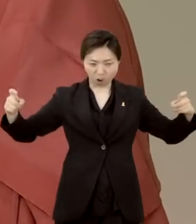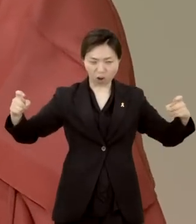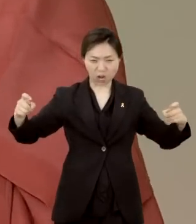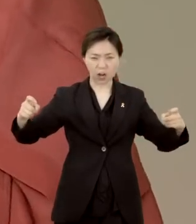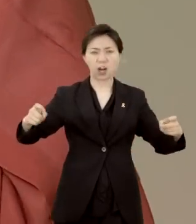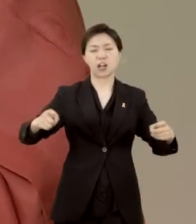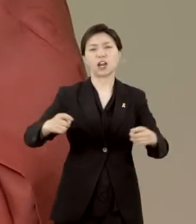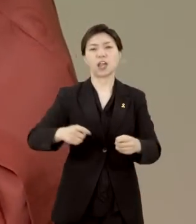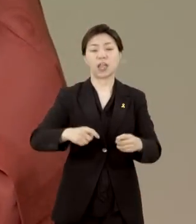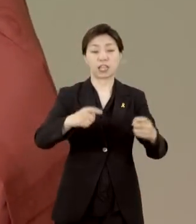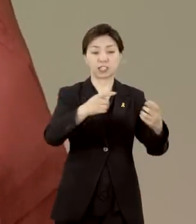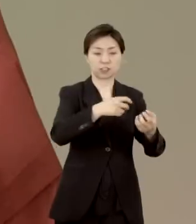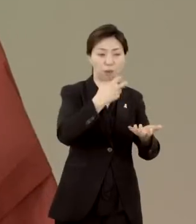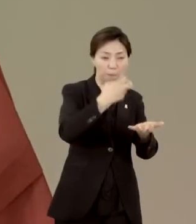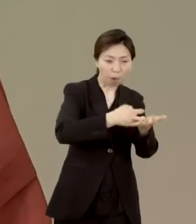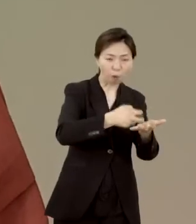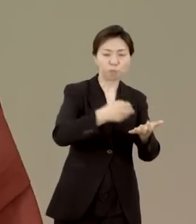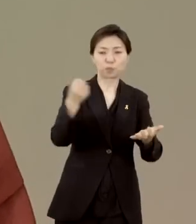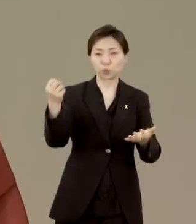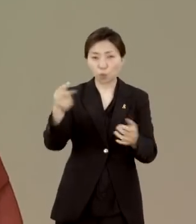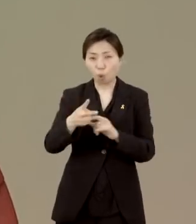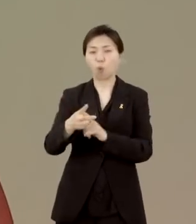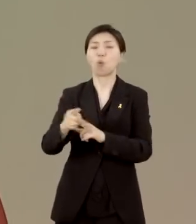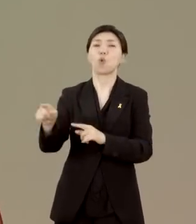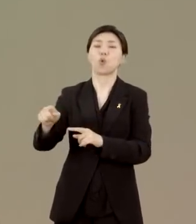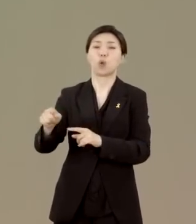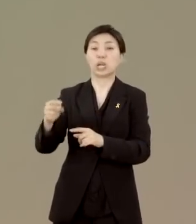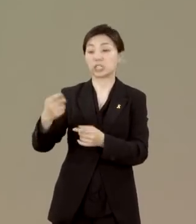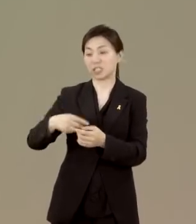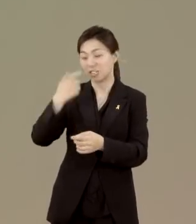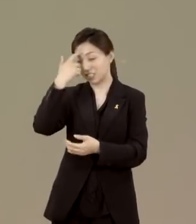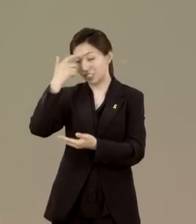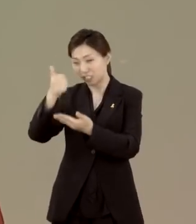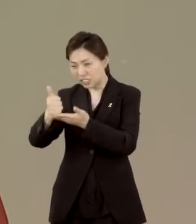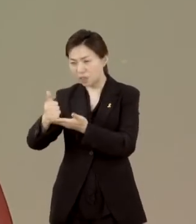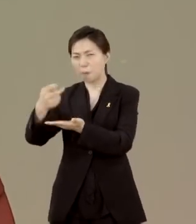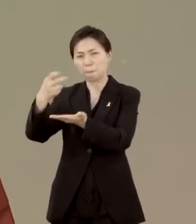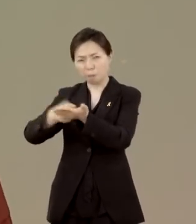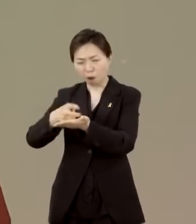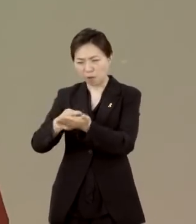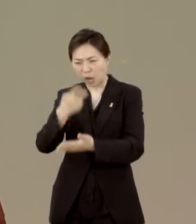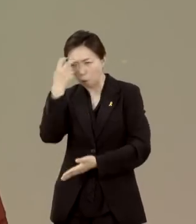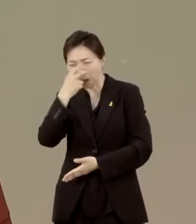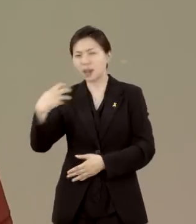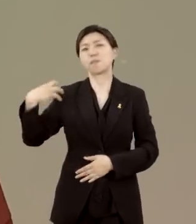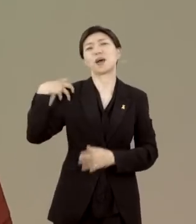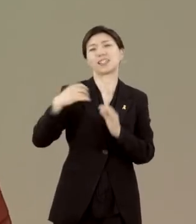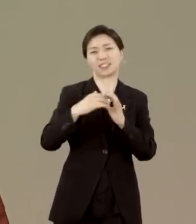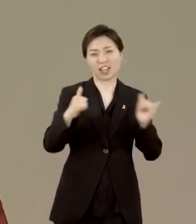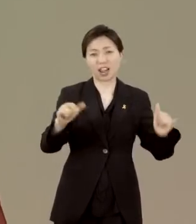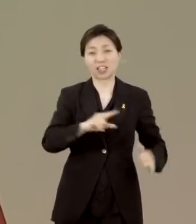관리하는 스님을 윤아 스님이라고 해요 그러니까 우리 식대로 말하면 짬밥이 높으신 분들이에요